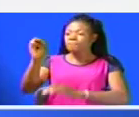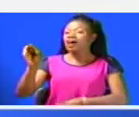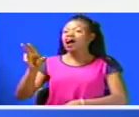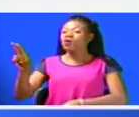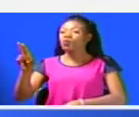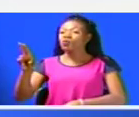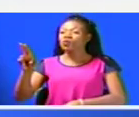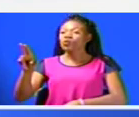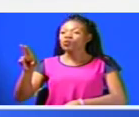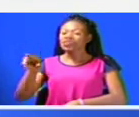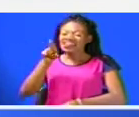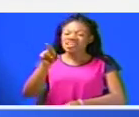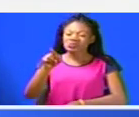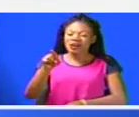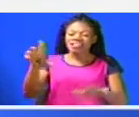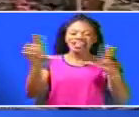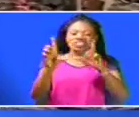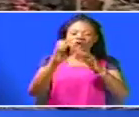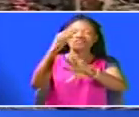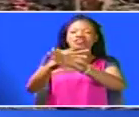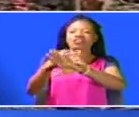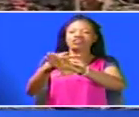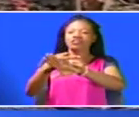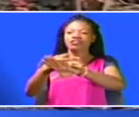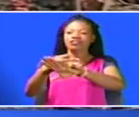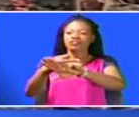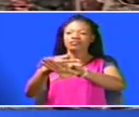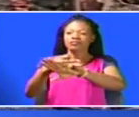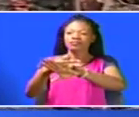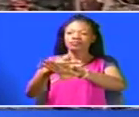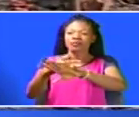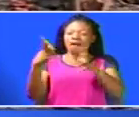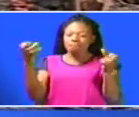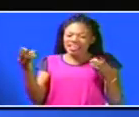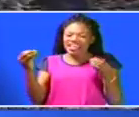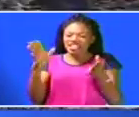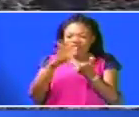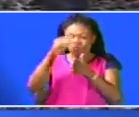have is a paper title. Maelfu ya wanafunzi wapo kwenye hatari ya kuathirika.